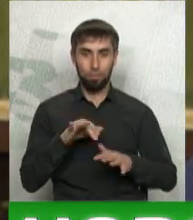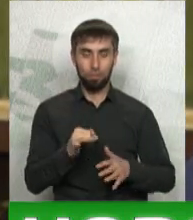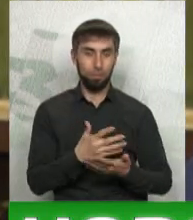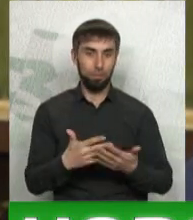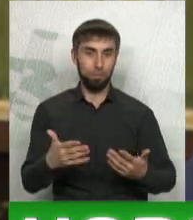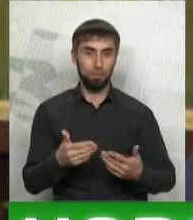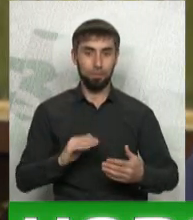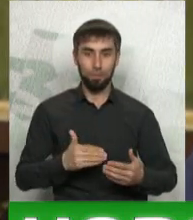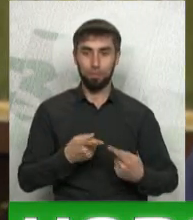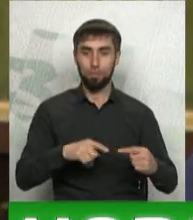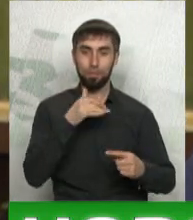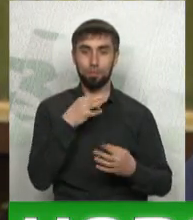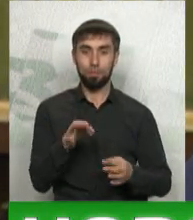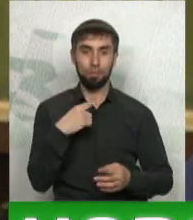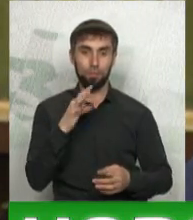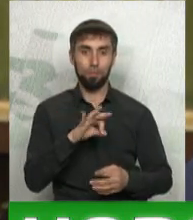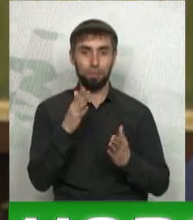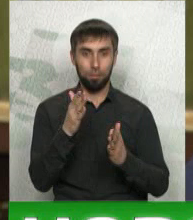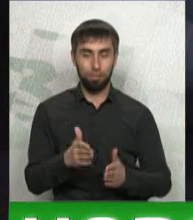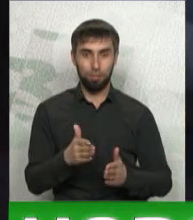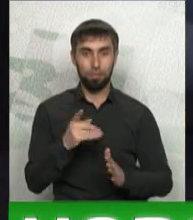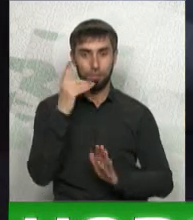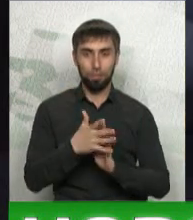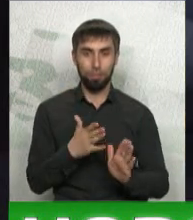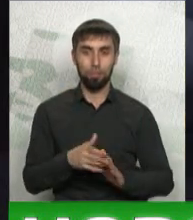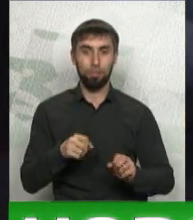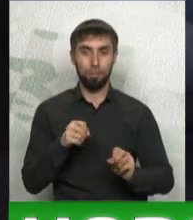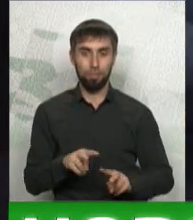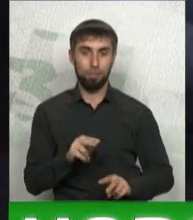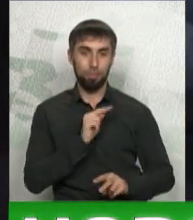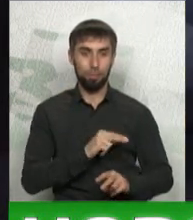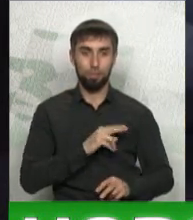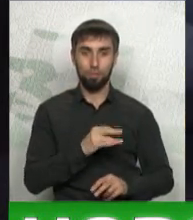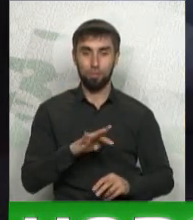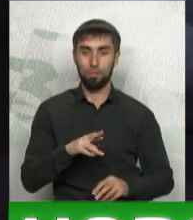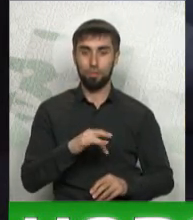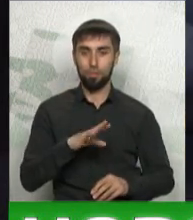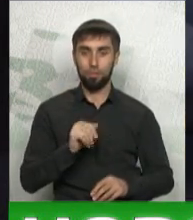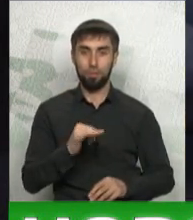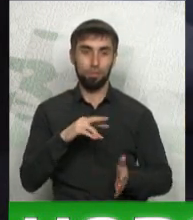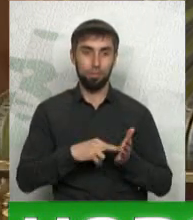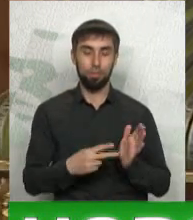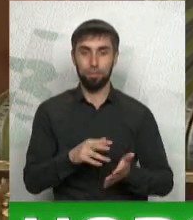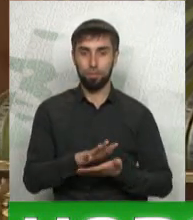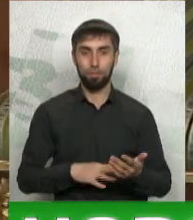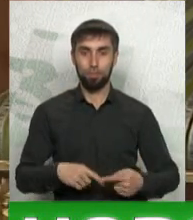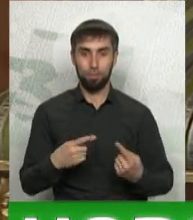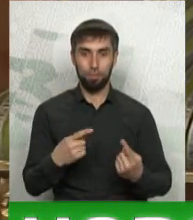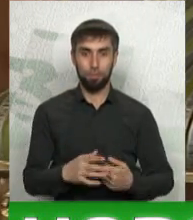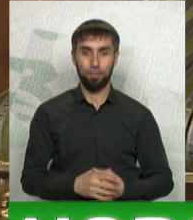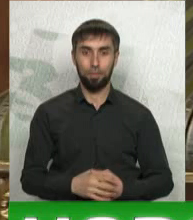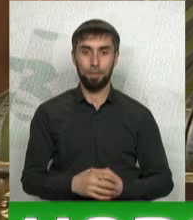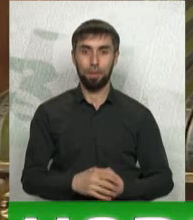организаций что позволяет говорить о его понимание специфики работы компании перспективах и планах дальнейшего развития